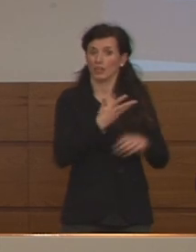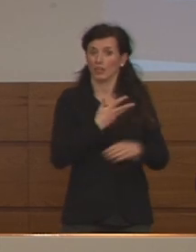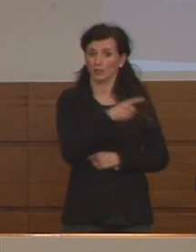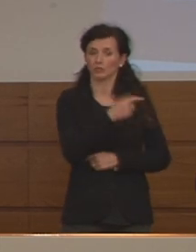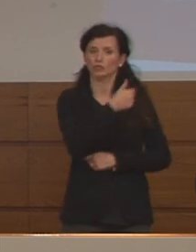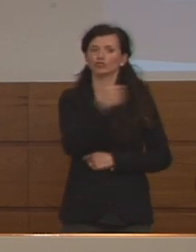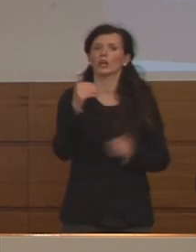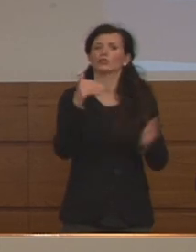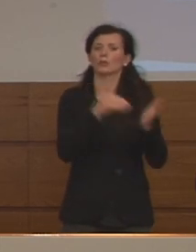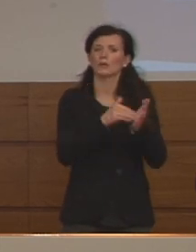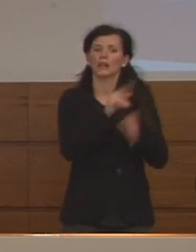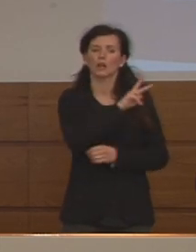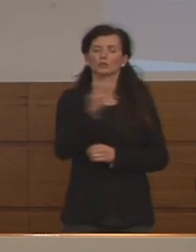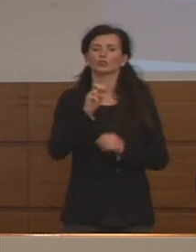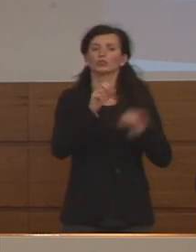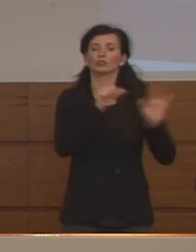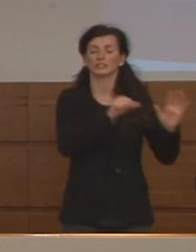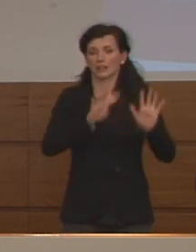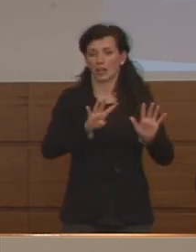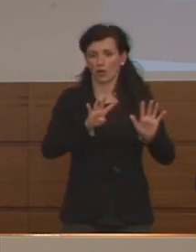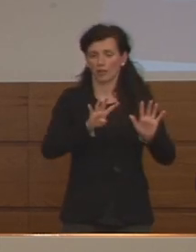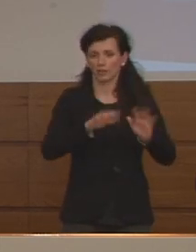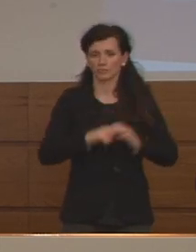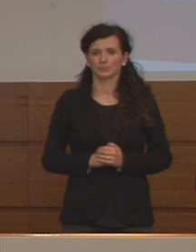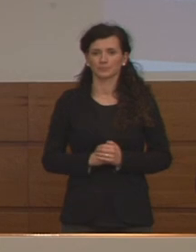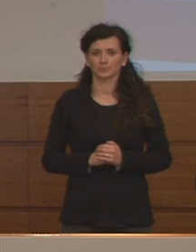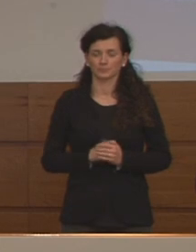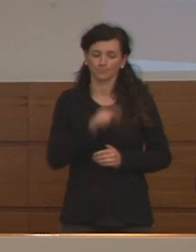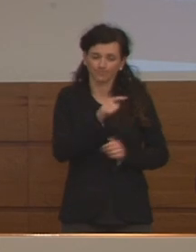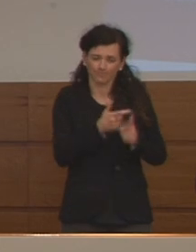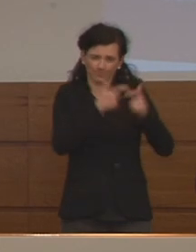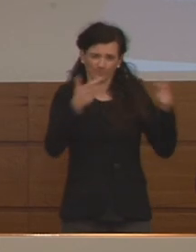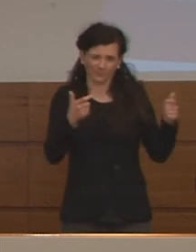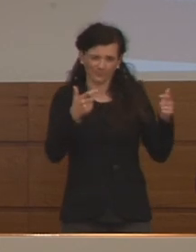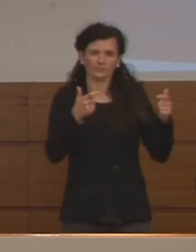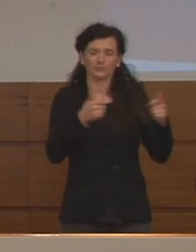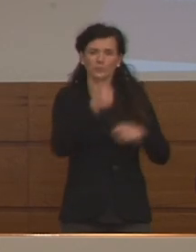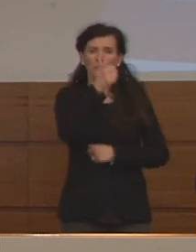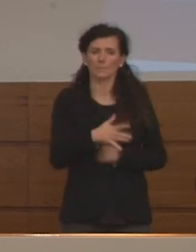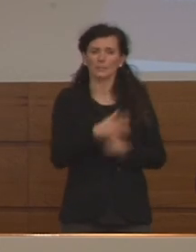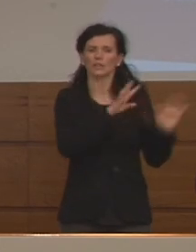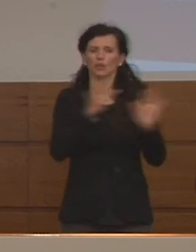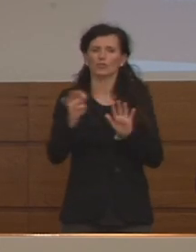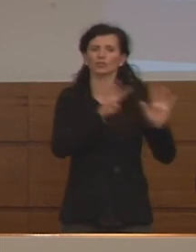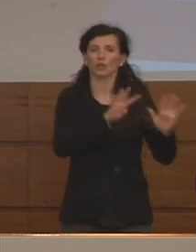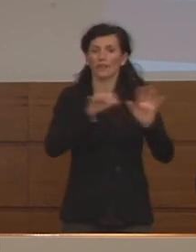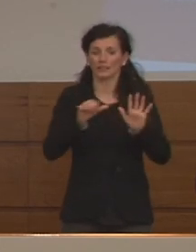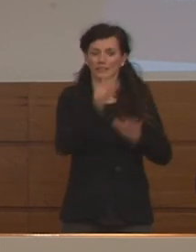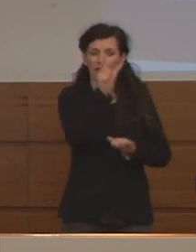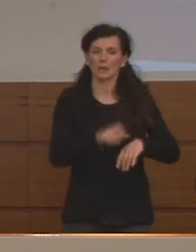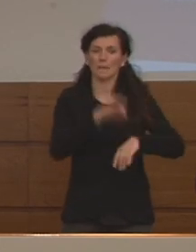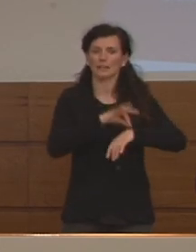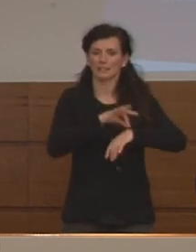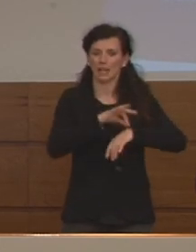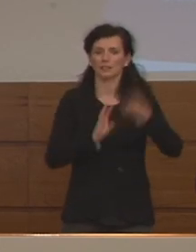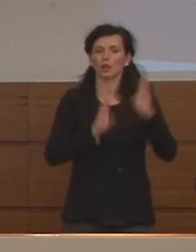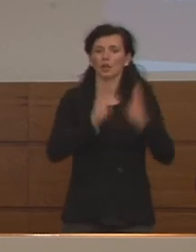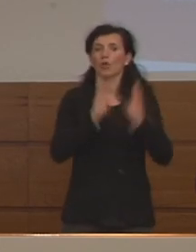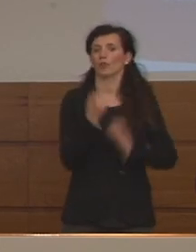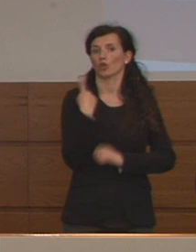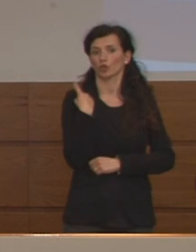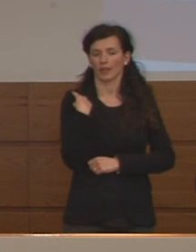100 mila 269 con incremento di 1996 pazienti rispetto a